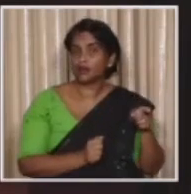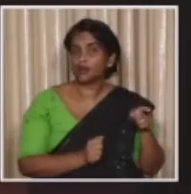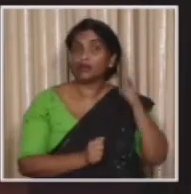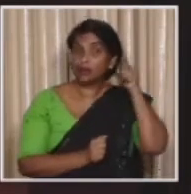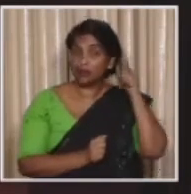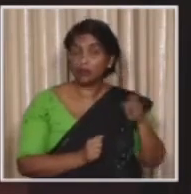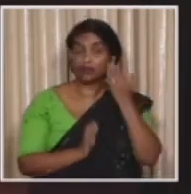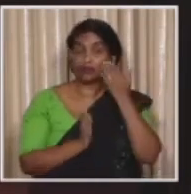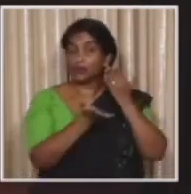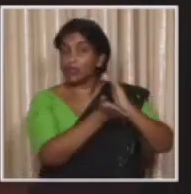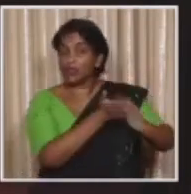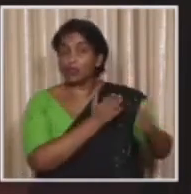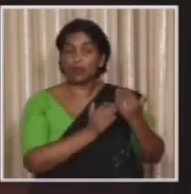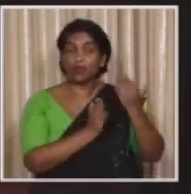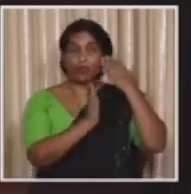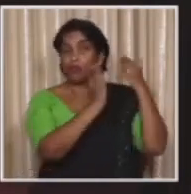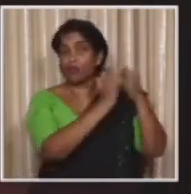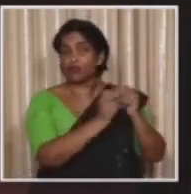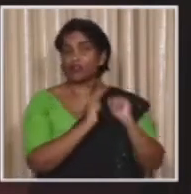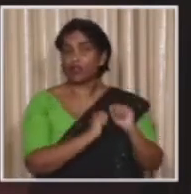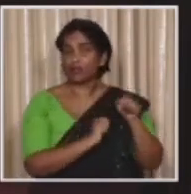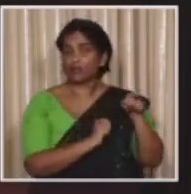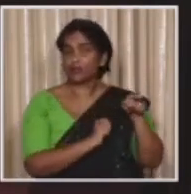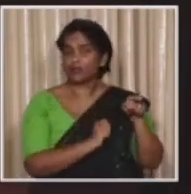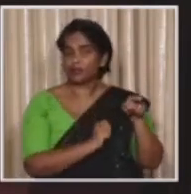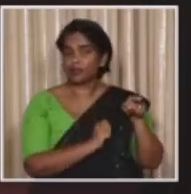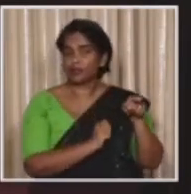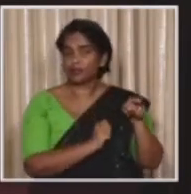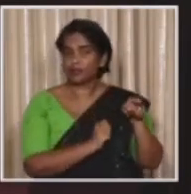ඔහු පෙනී හිටියේ කවුරු වෙනුවෙන්ද?